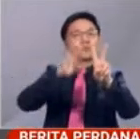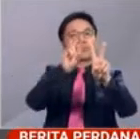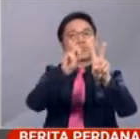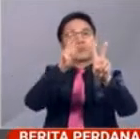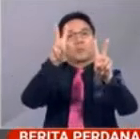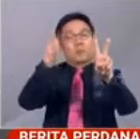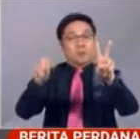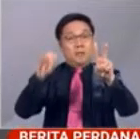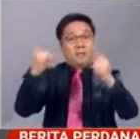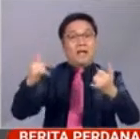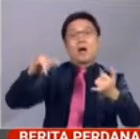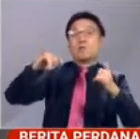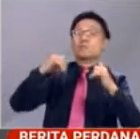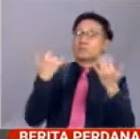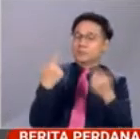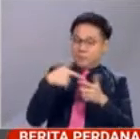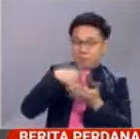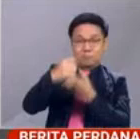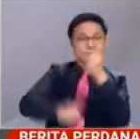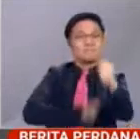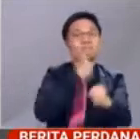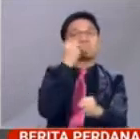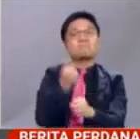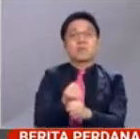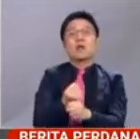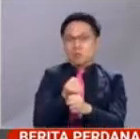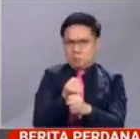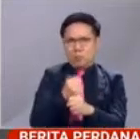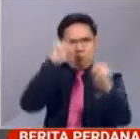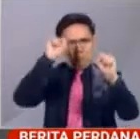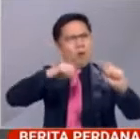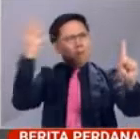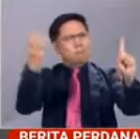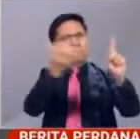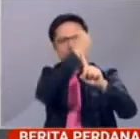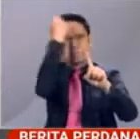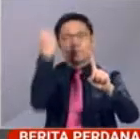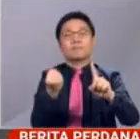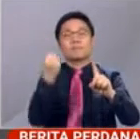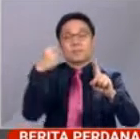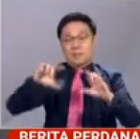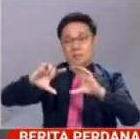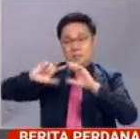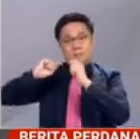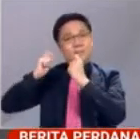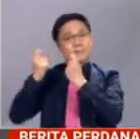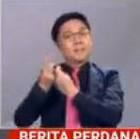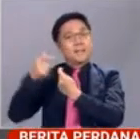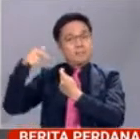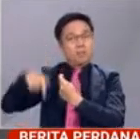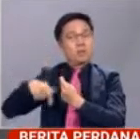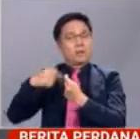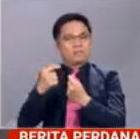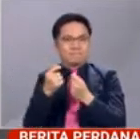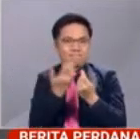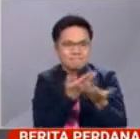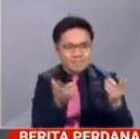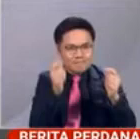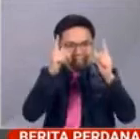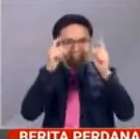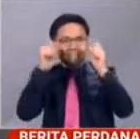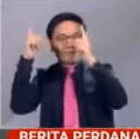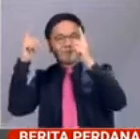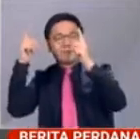lalu adalah sasaran realistik yang mampu dicapai. Nizam optimis pasukannya boleh meraih lebih banyak kejutan selepas merekodkan